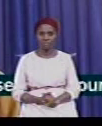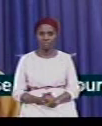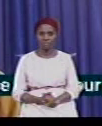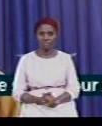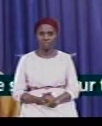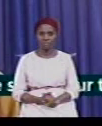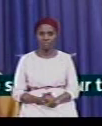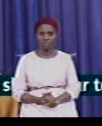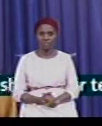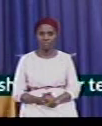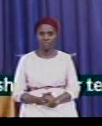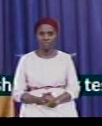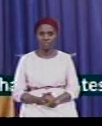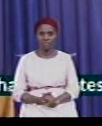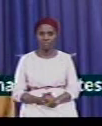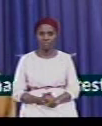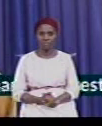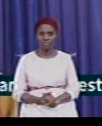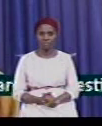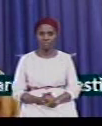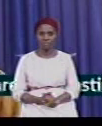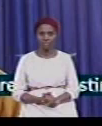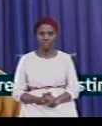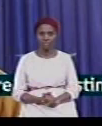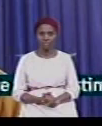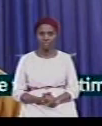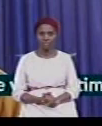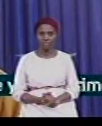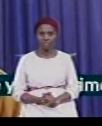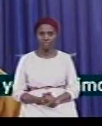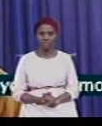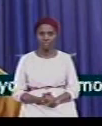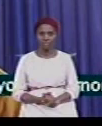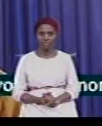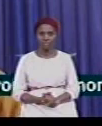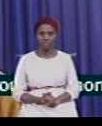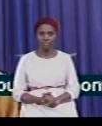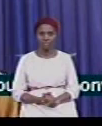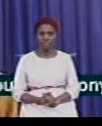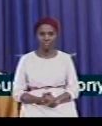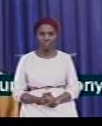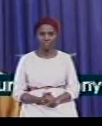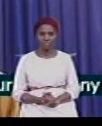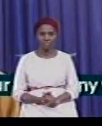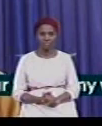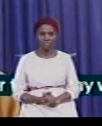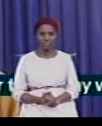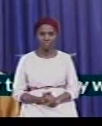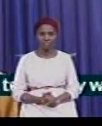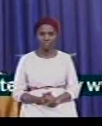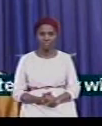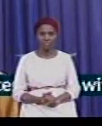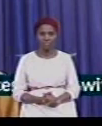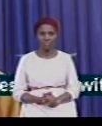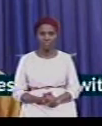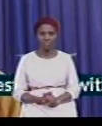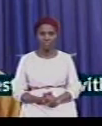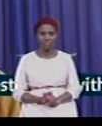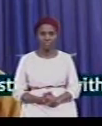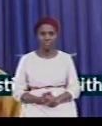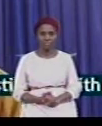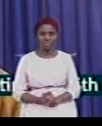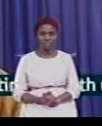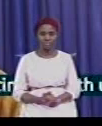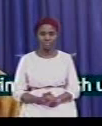na ahono, eno ye tike ma ye ba ni ye nuru hampo, eno se ma, enti sa ukwa pastor kumi wa yesu ube